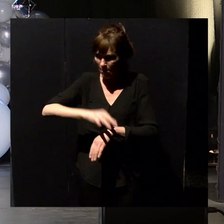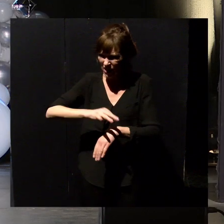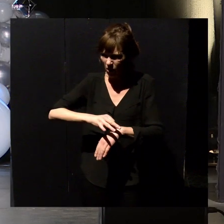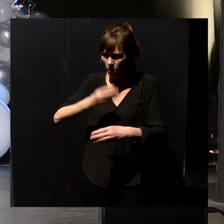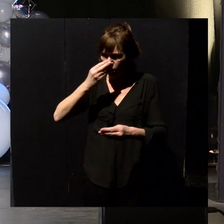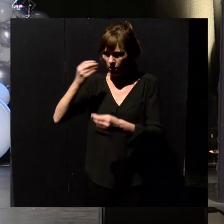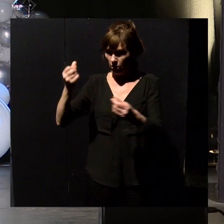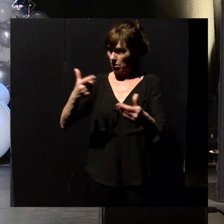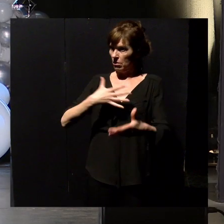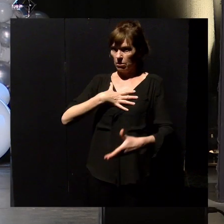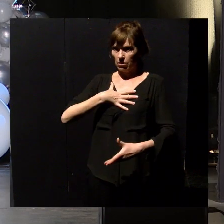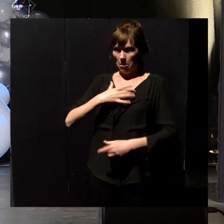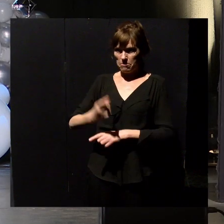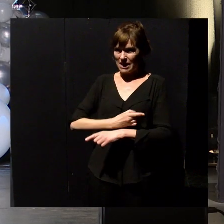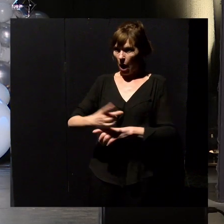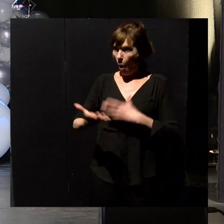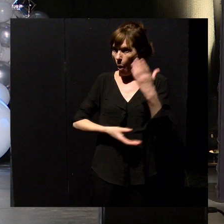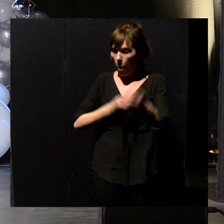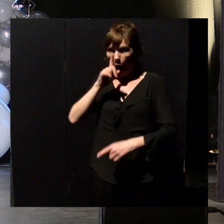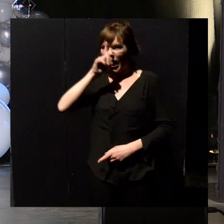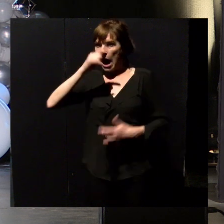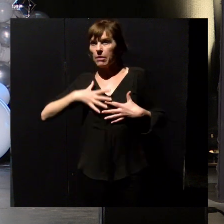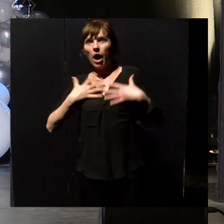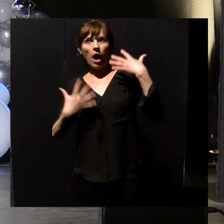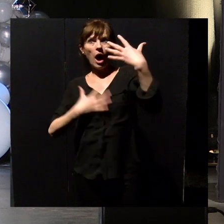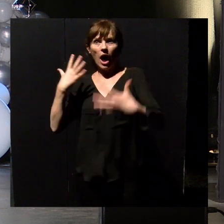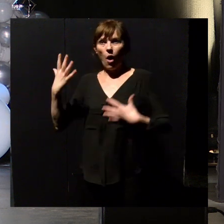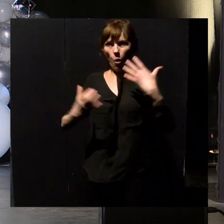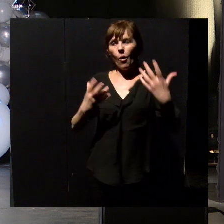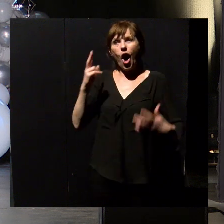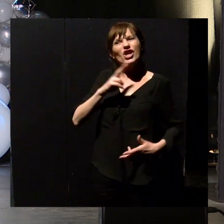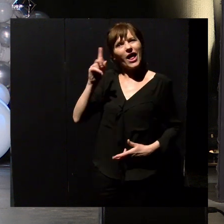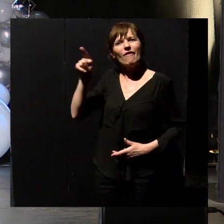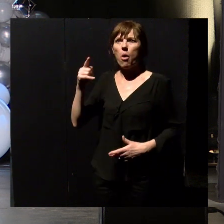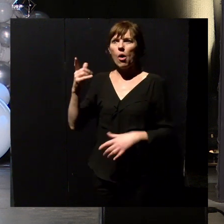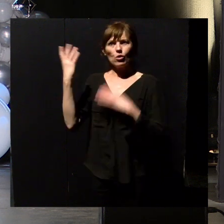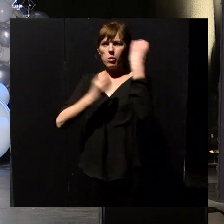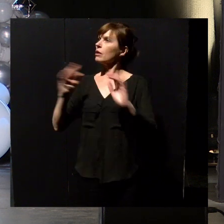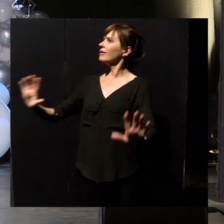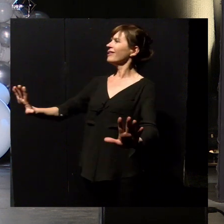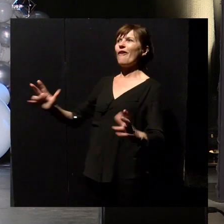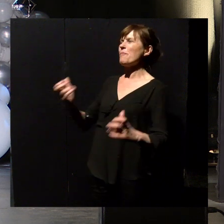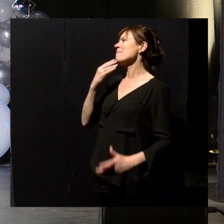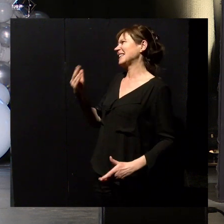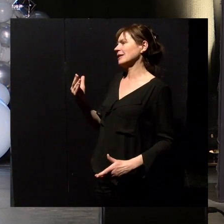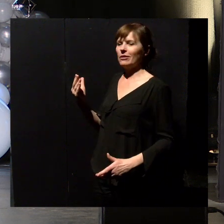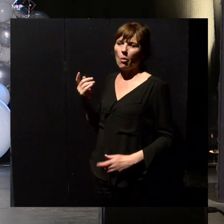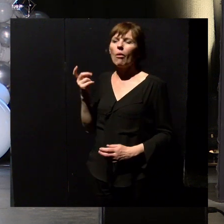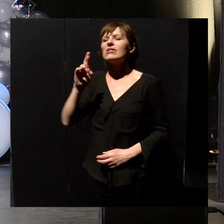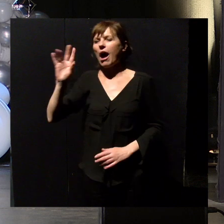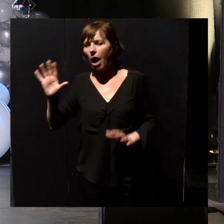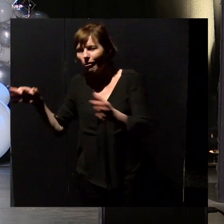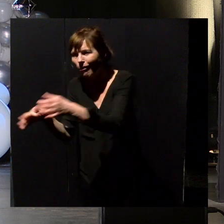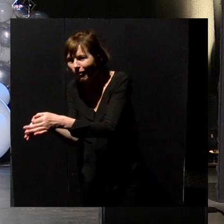assez extraordinaires, comme des extases ou des orgasmes. En général, ceux-là veulent garder leur crise. Malheureusement, il n'y en a pas beaucoup. Et